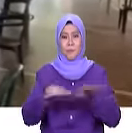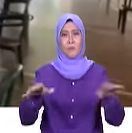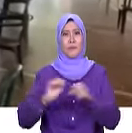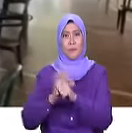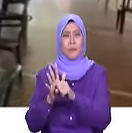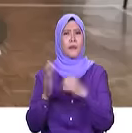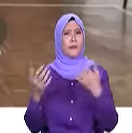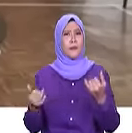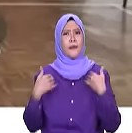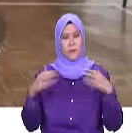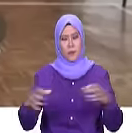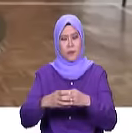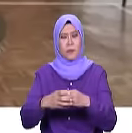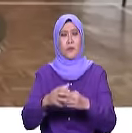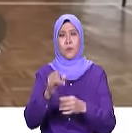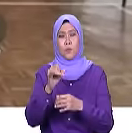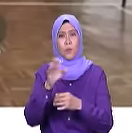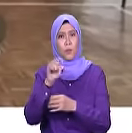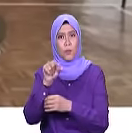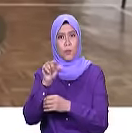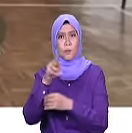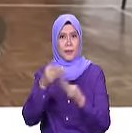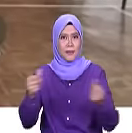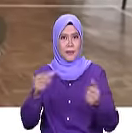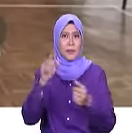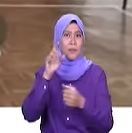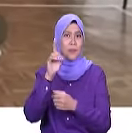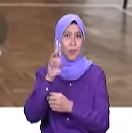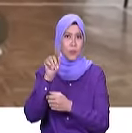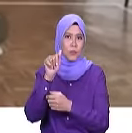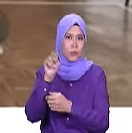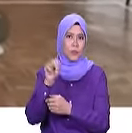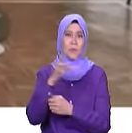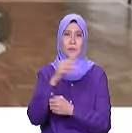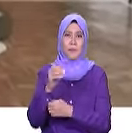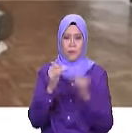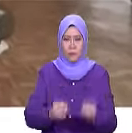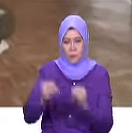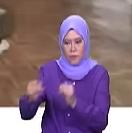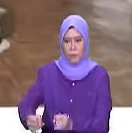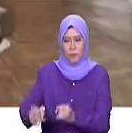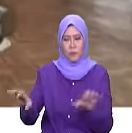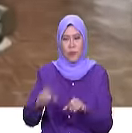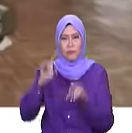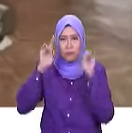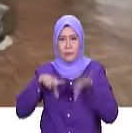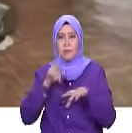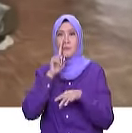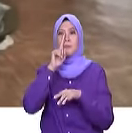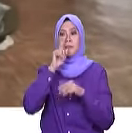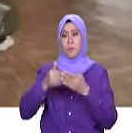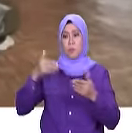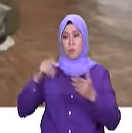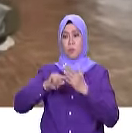COVID-19 dikesan melalui kluster Gong Pasir di Dungun. Sebahagian kes berjaya dikesan melibatkan individu yang menjalani saringan kesihatan